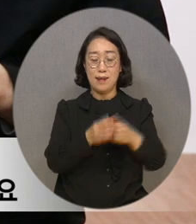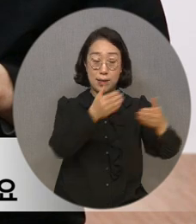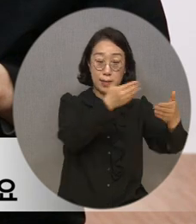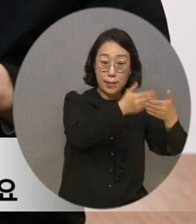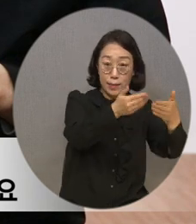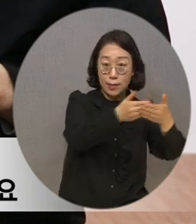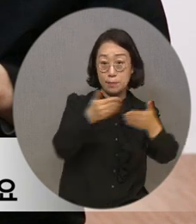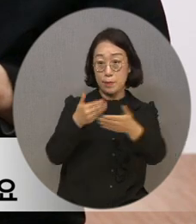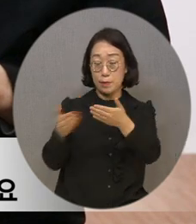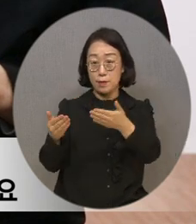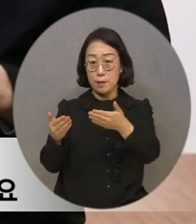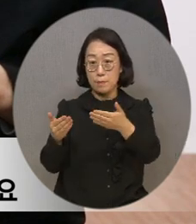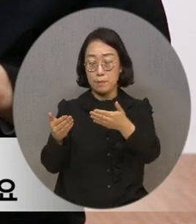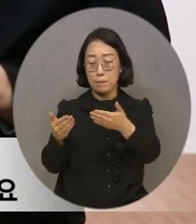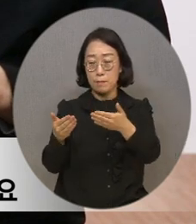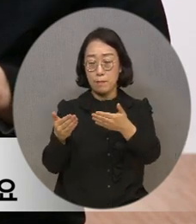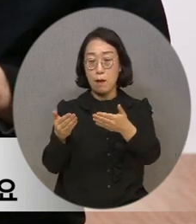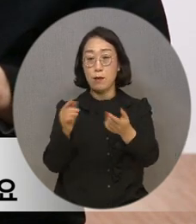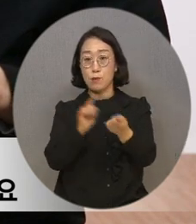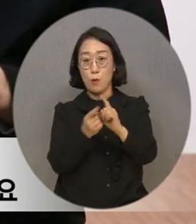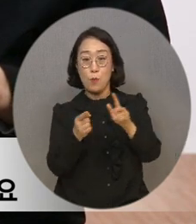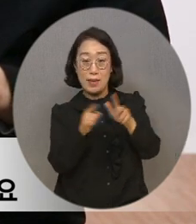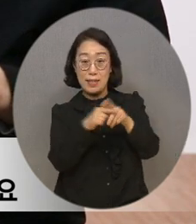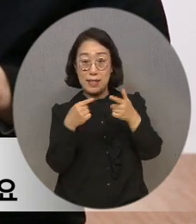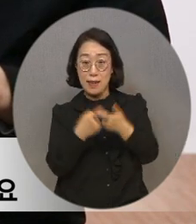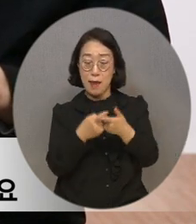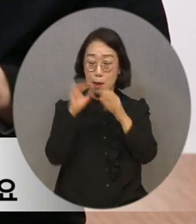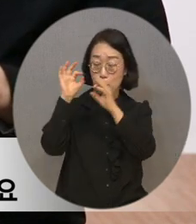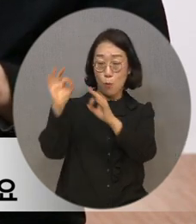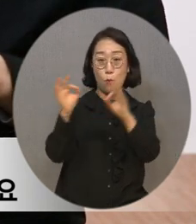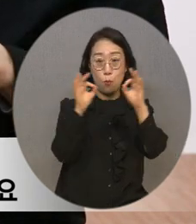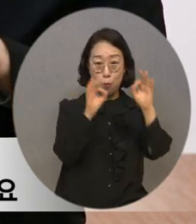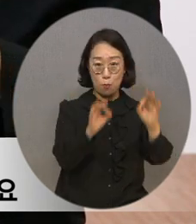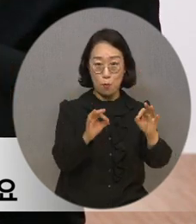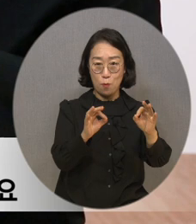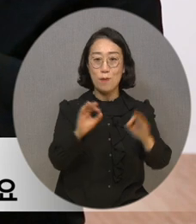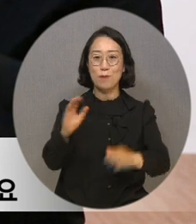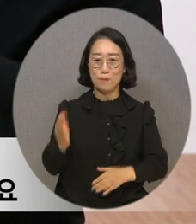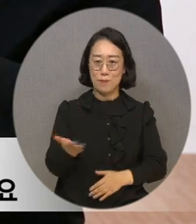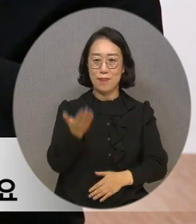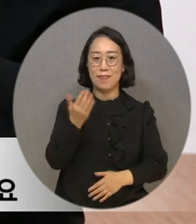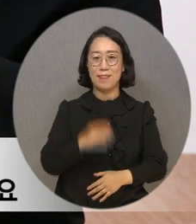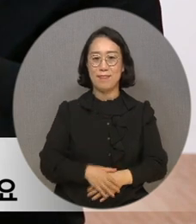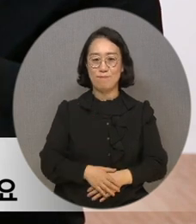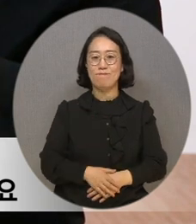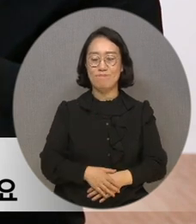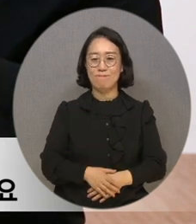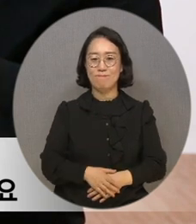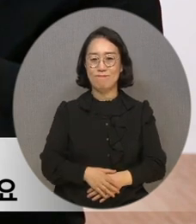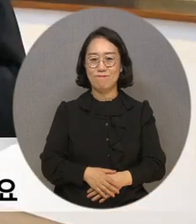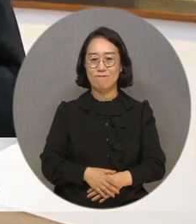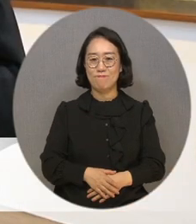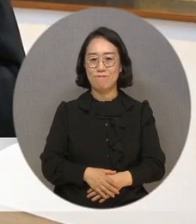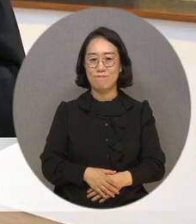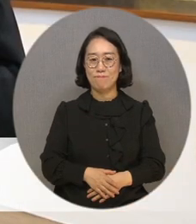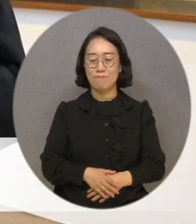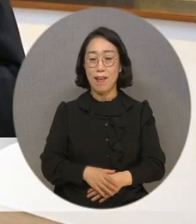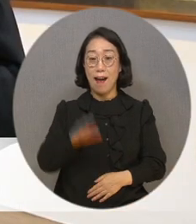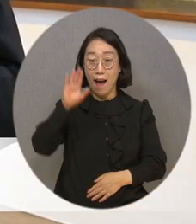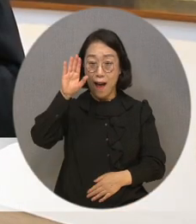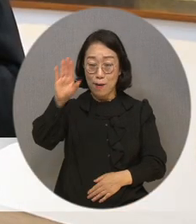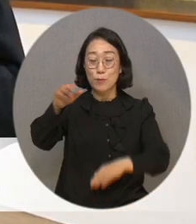대해서 조금 더 알아갈 수 있는 계기가 되지 않았나 싶긴 해요.